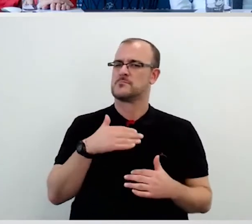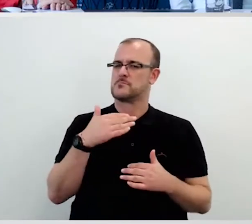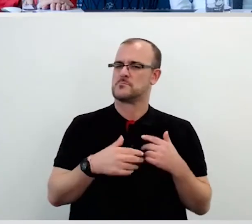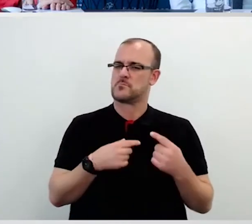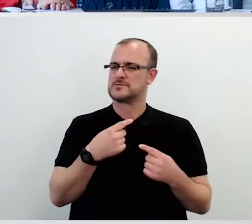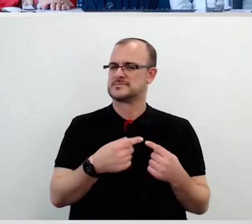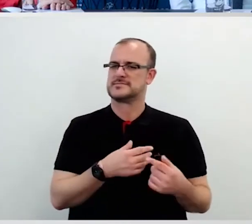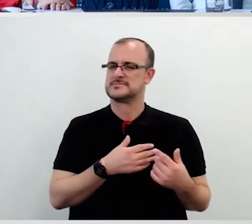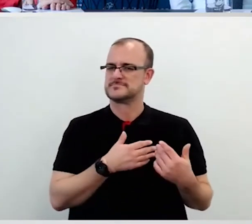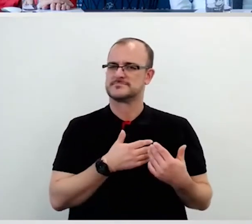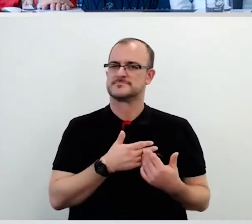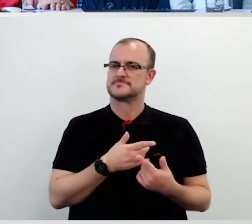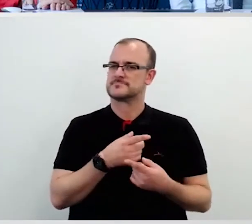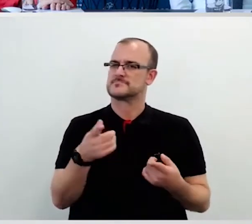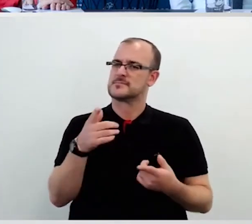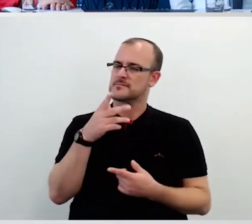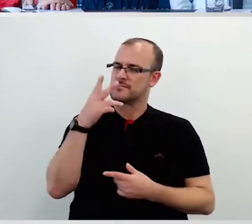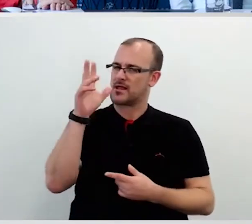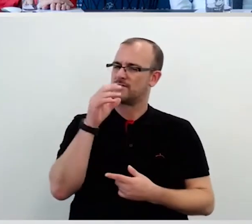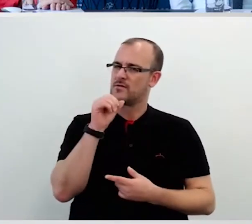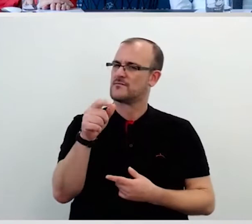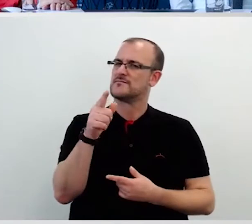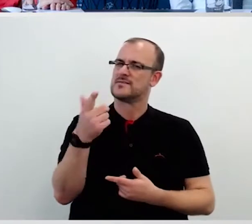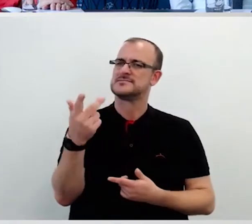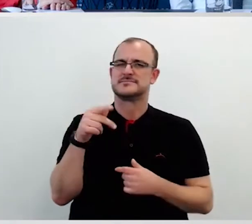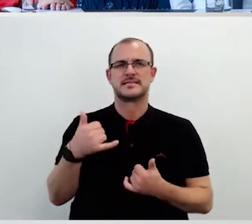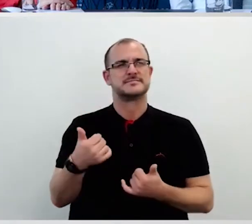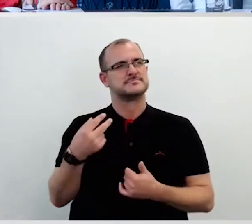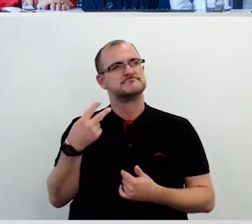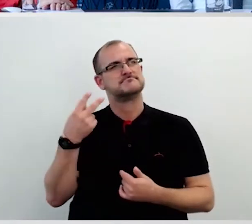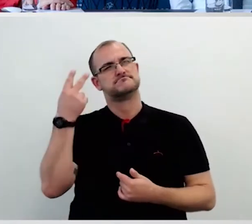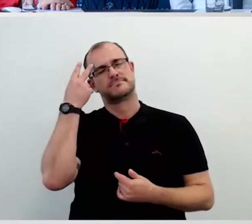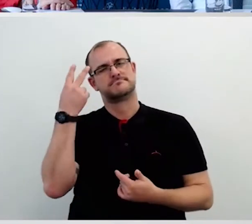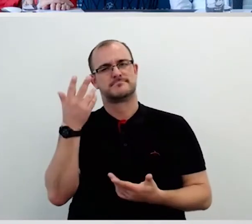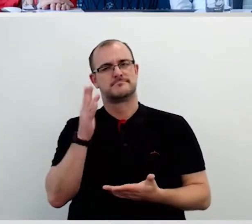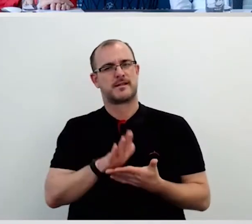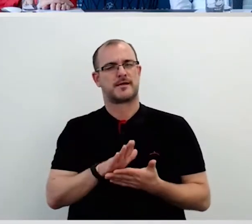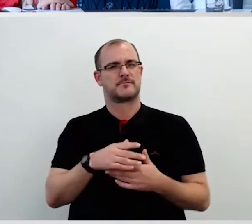Bewerbungsprozess an Sie, Herr Wolf. Was nehmen Sie mit?